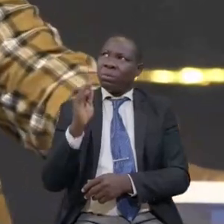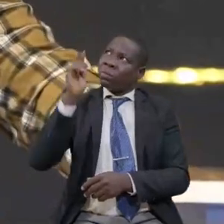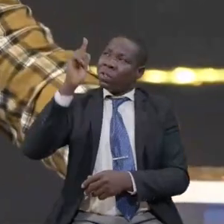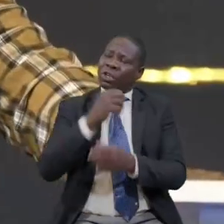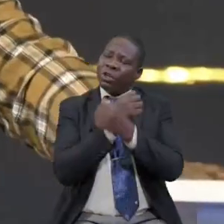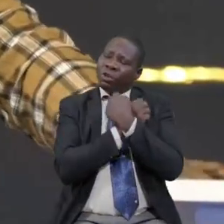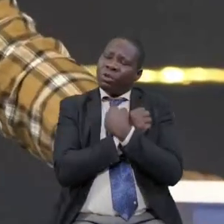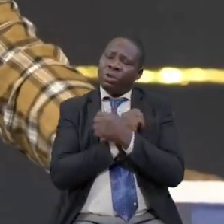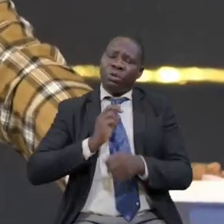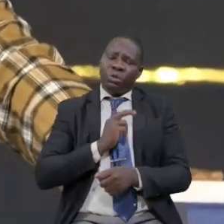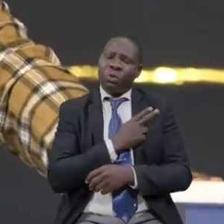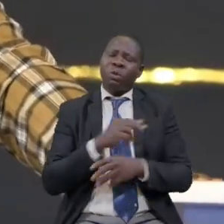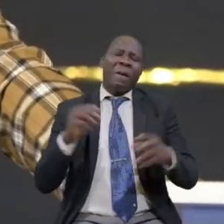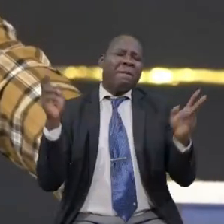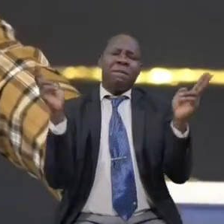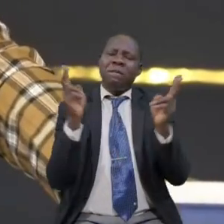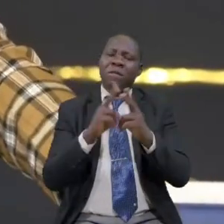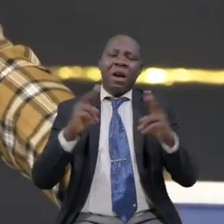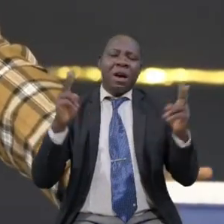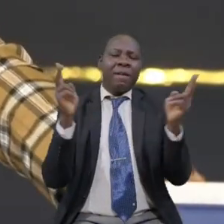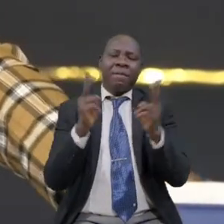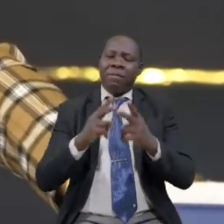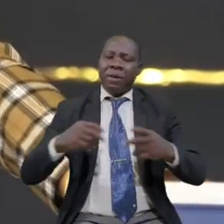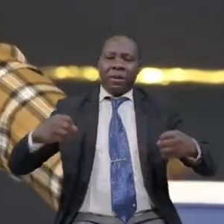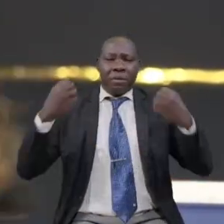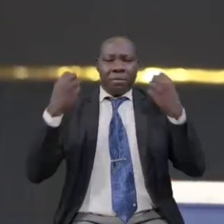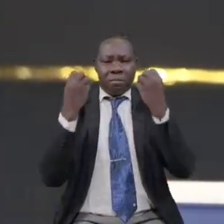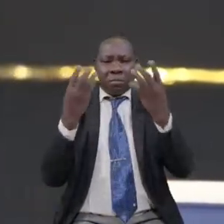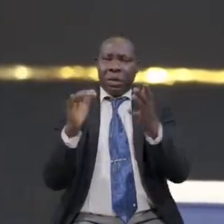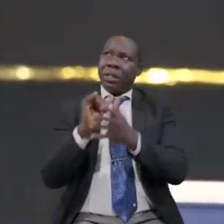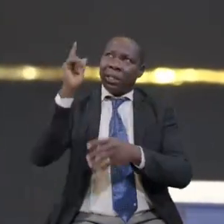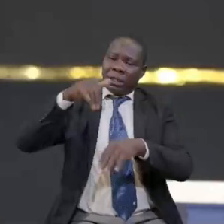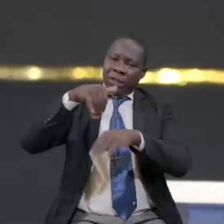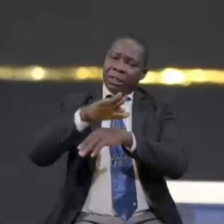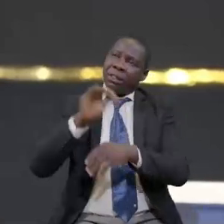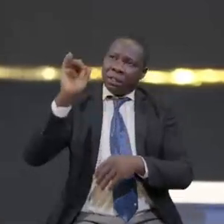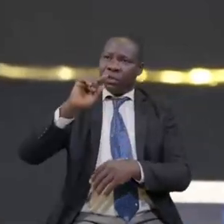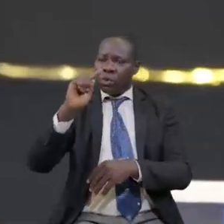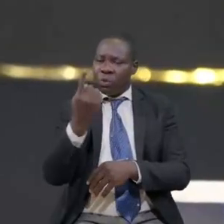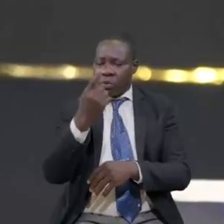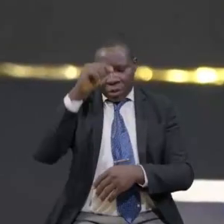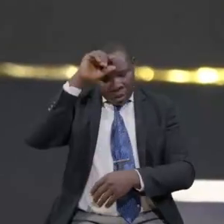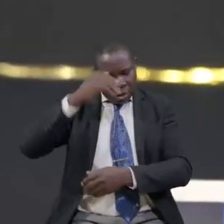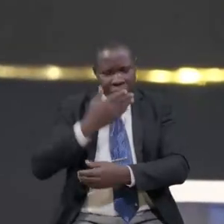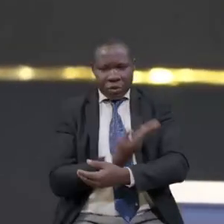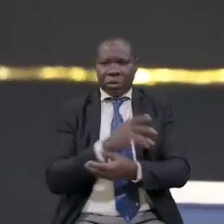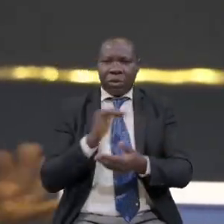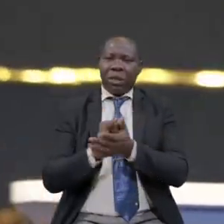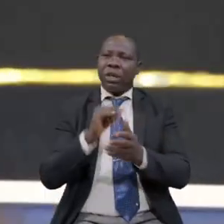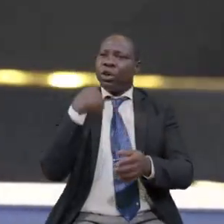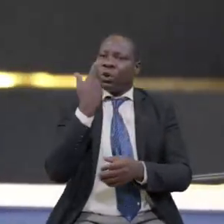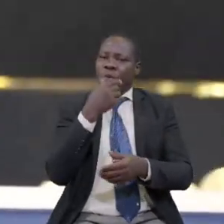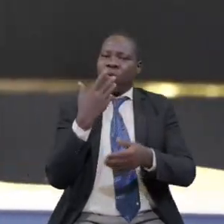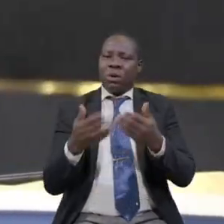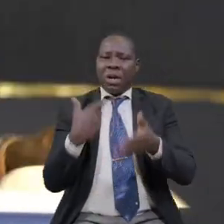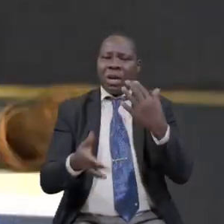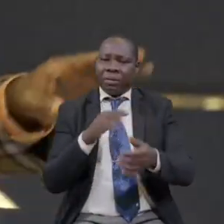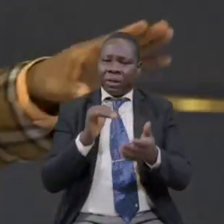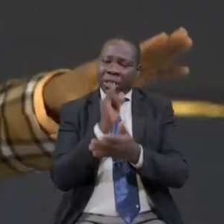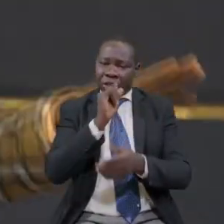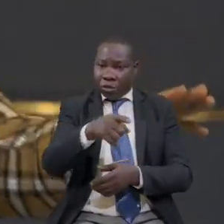tant aimés qu'il a envoyé son Fils unique afin que quiconque croit en lui, c'est vous qui êtes